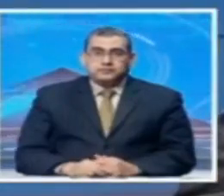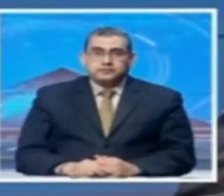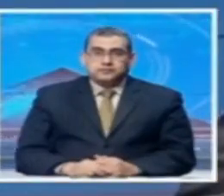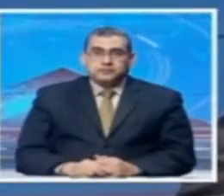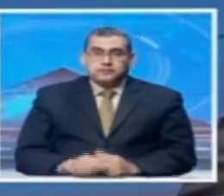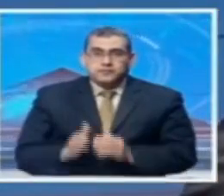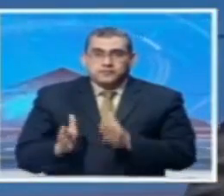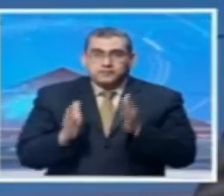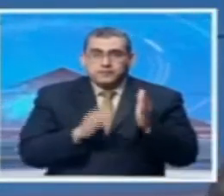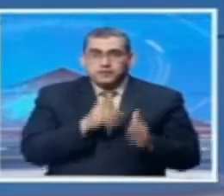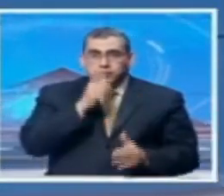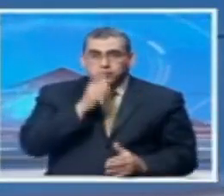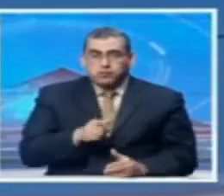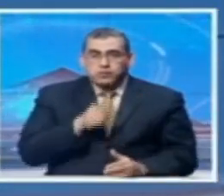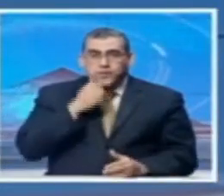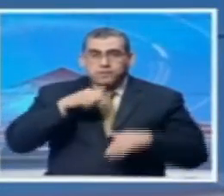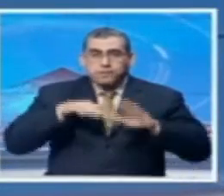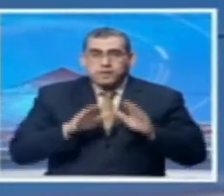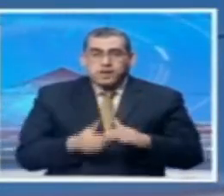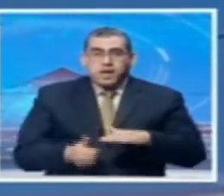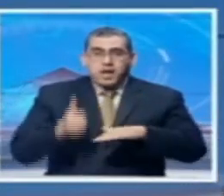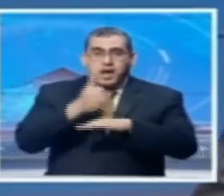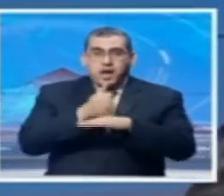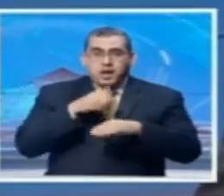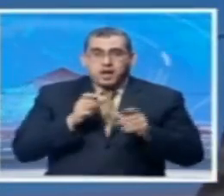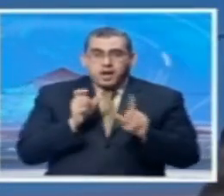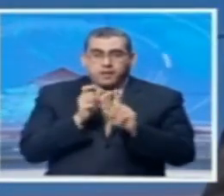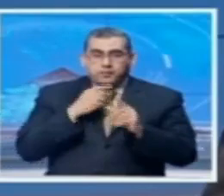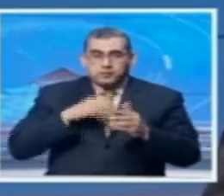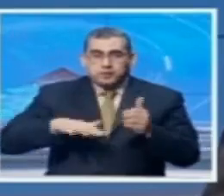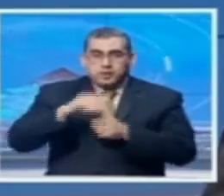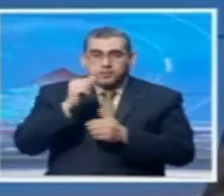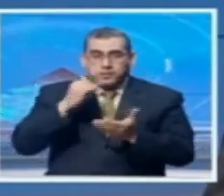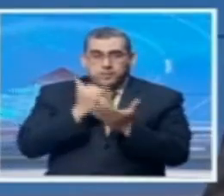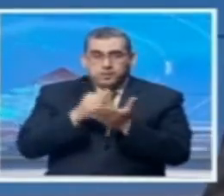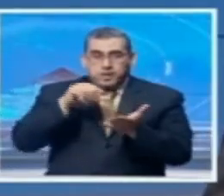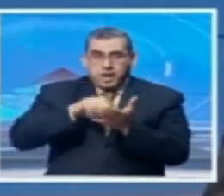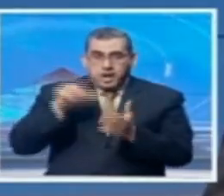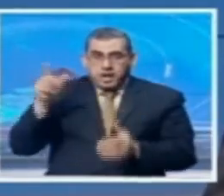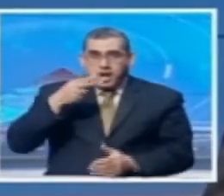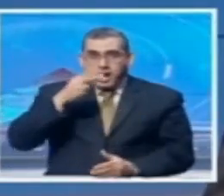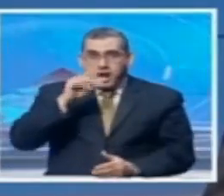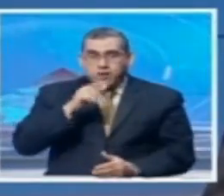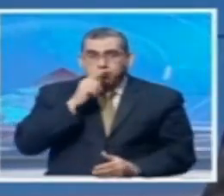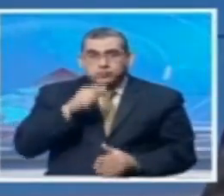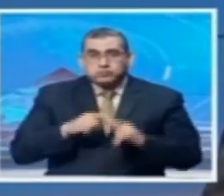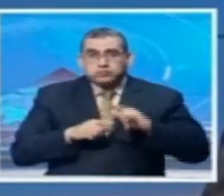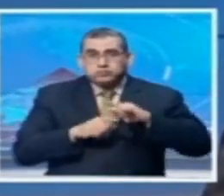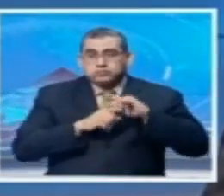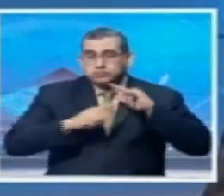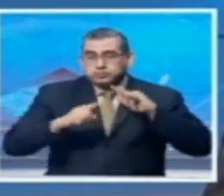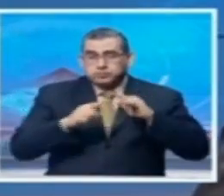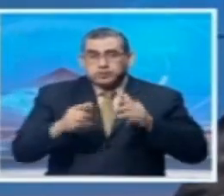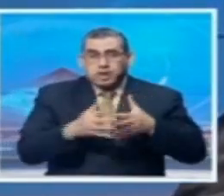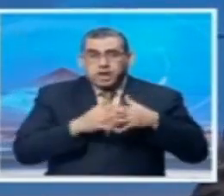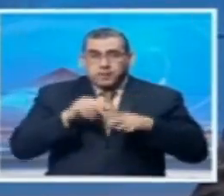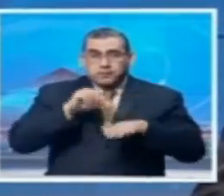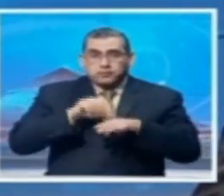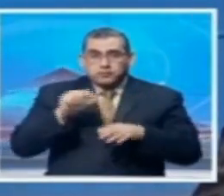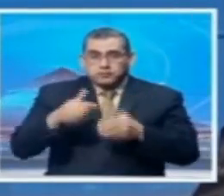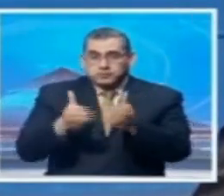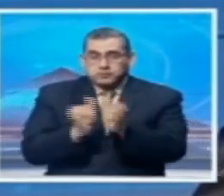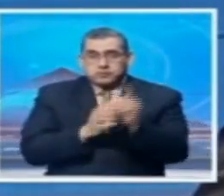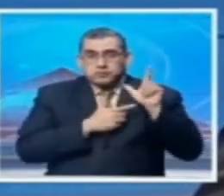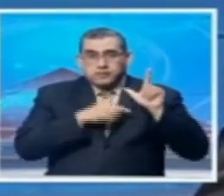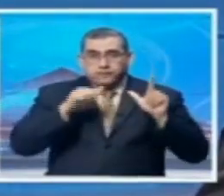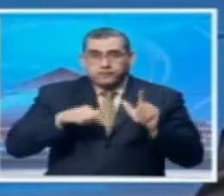من جانبه قال أمين المجلس الأعلى للأمن القومي الإيراني علي شمخاني قال إن الضربات الجوية الأمريكية على فصائل